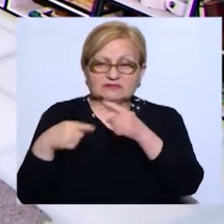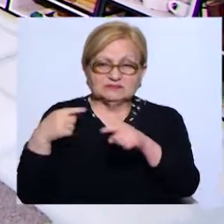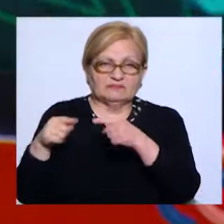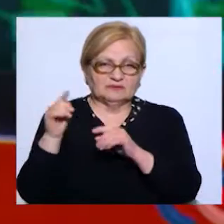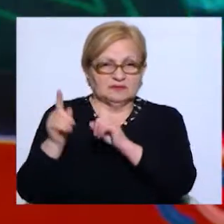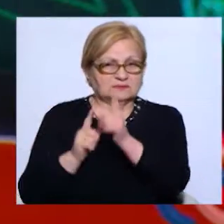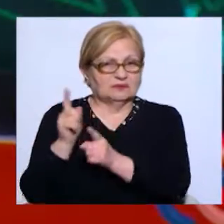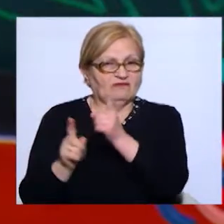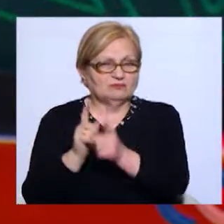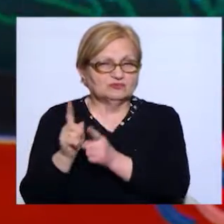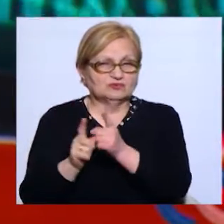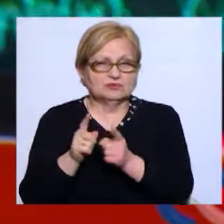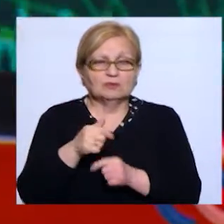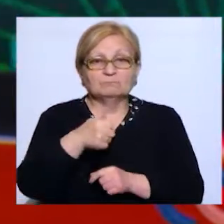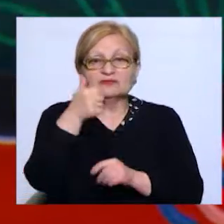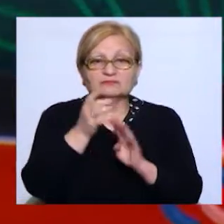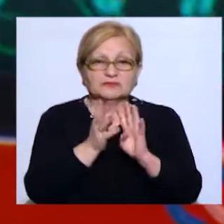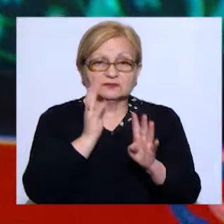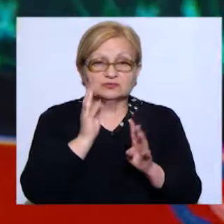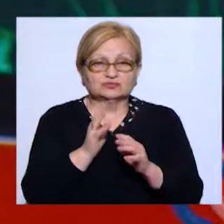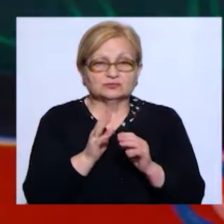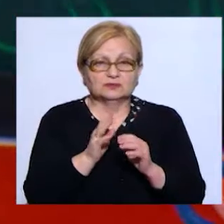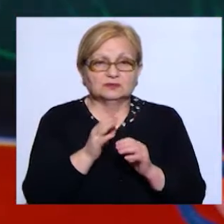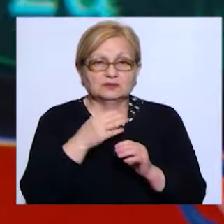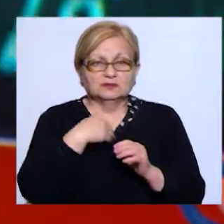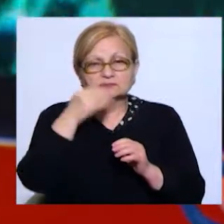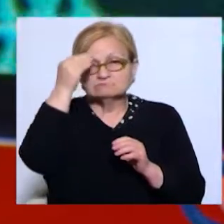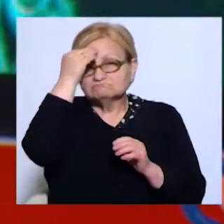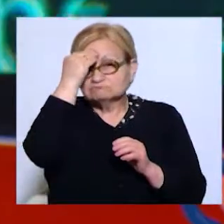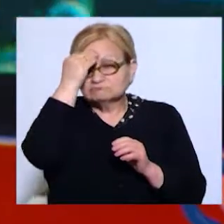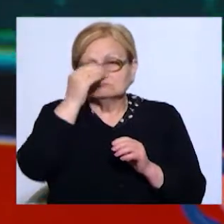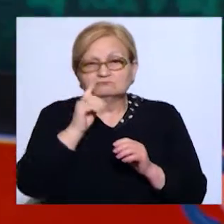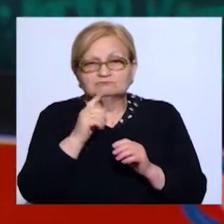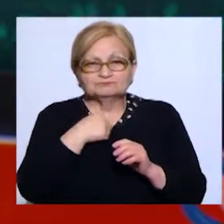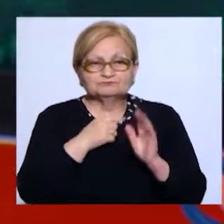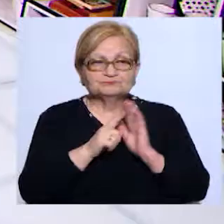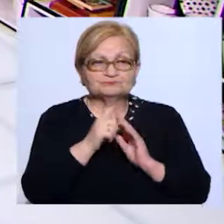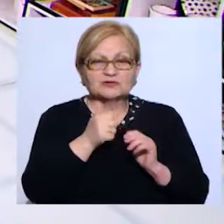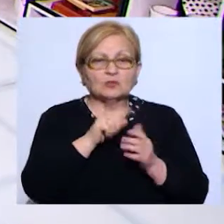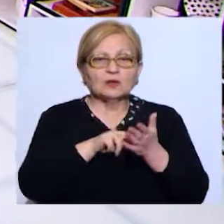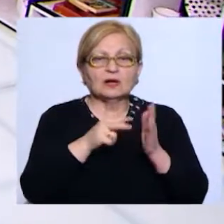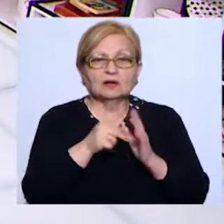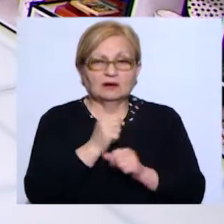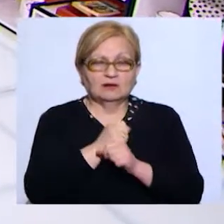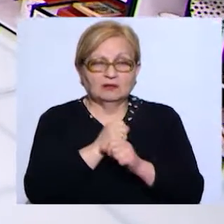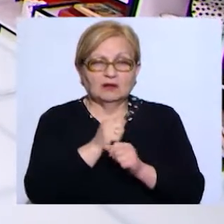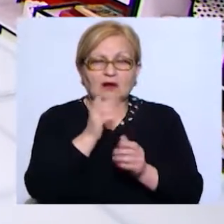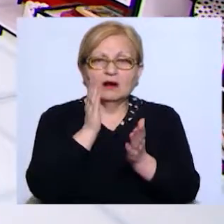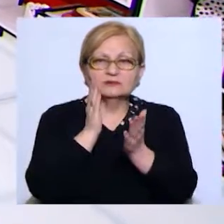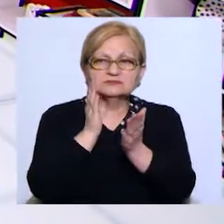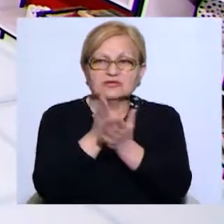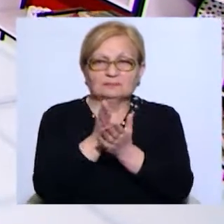დავამუშაო. ამიტომ პირველ რიგში, ესე იგი, ჩვენ თავში რო ჩამოყალიბდეთ, არის აუცილებელი სამიზნე